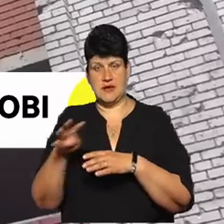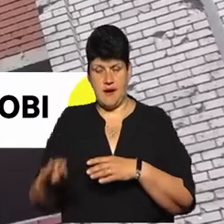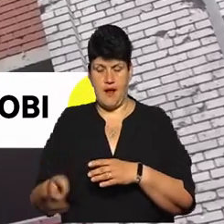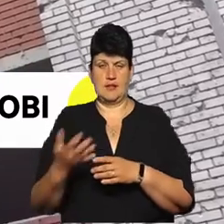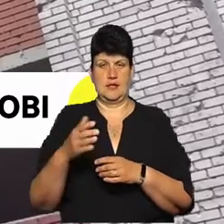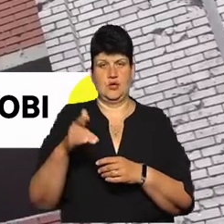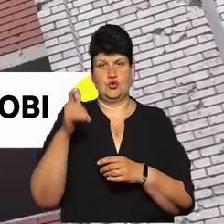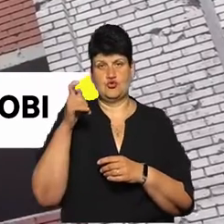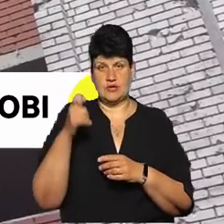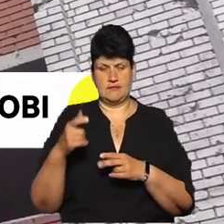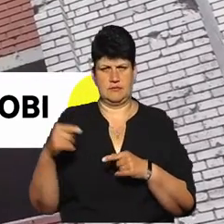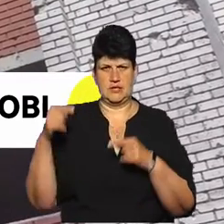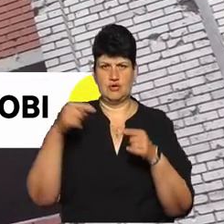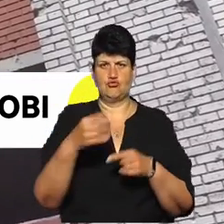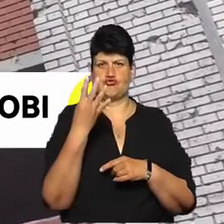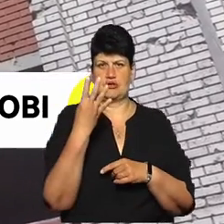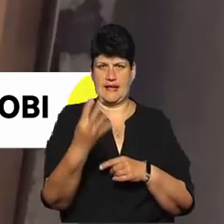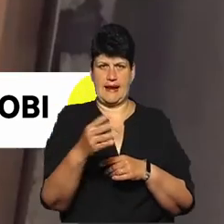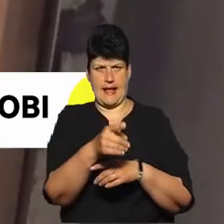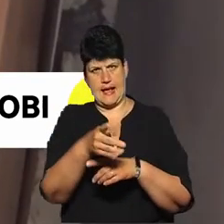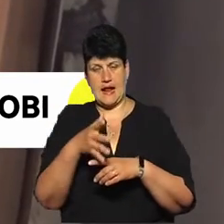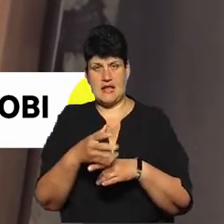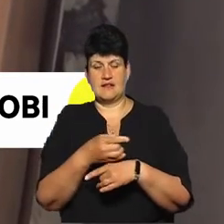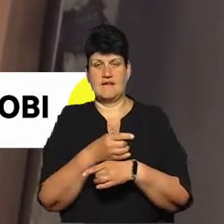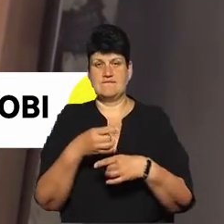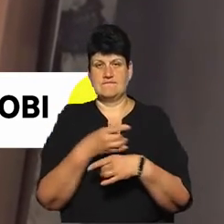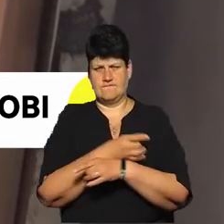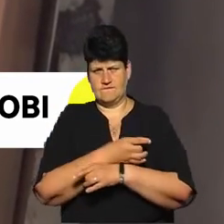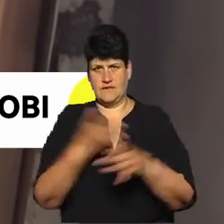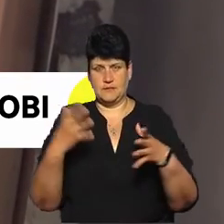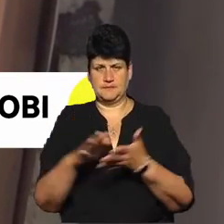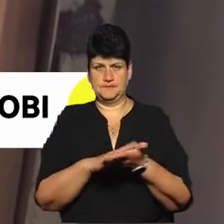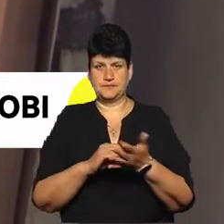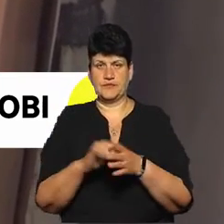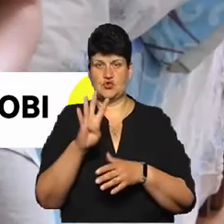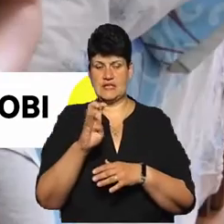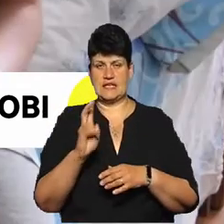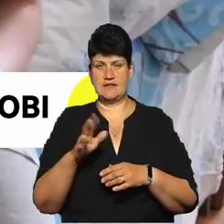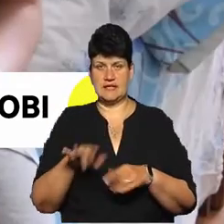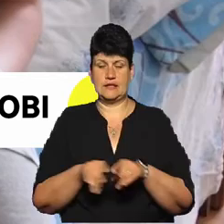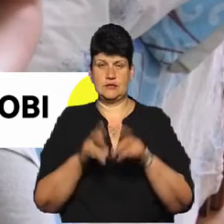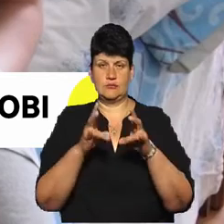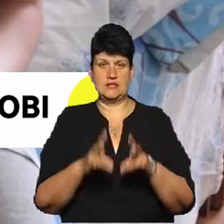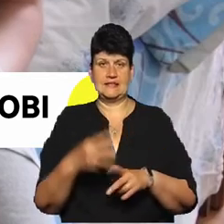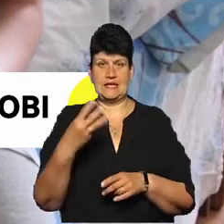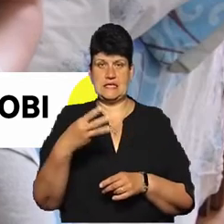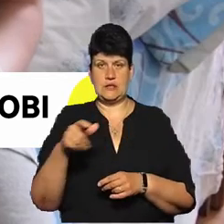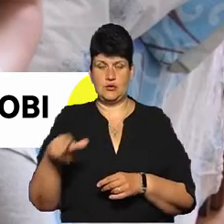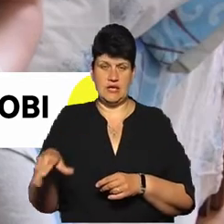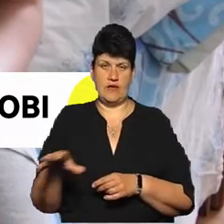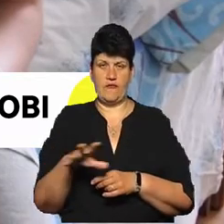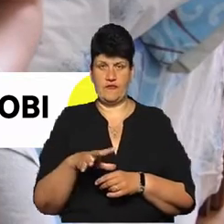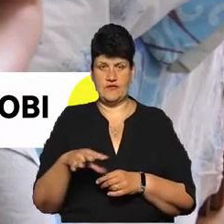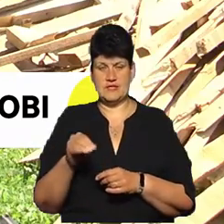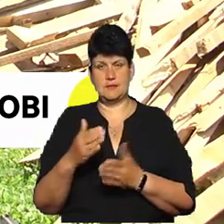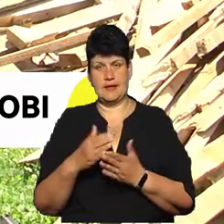У місто прилетіли 4 ракети. Вибухами пошкодило понад 400 квартир. Також травмувалися 30 людей. У всіх були легкі та